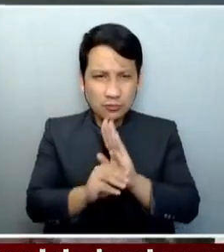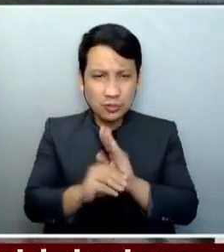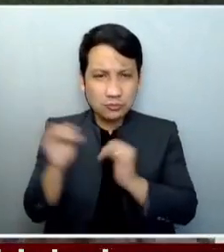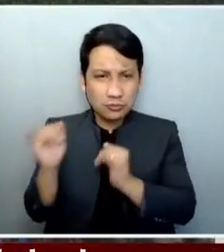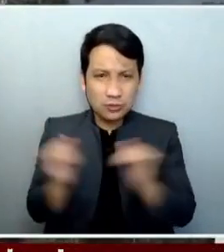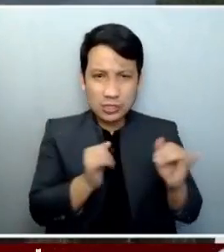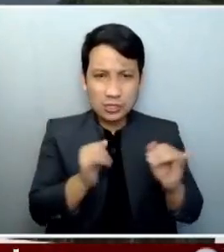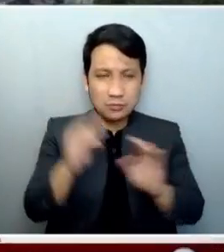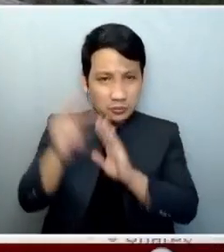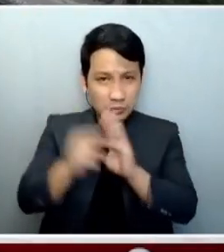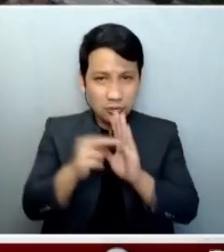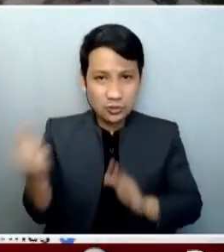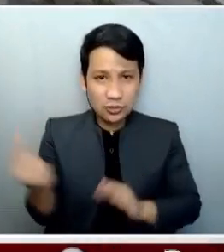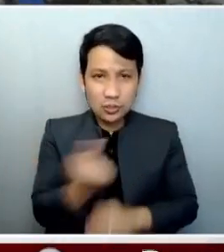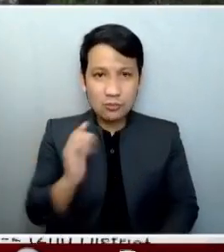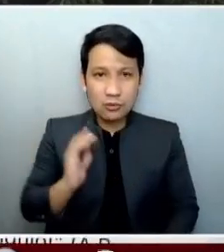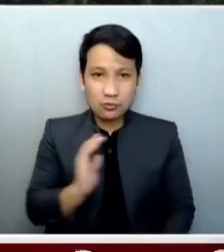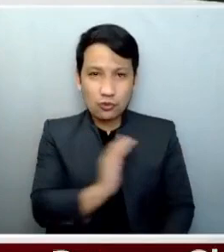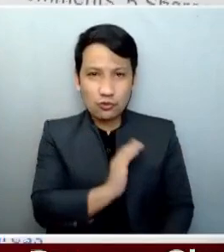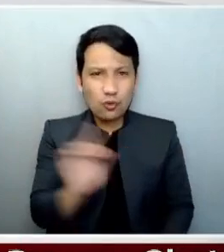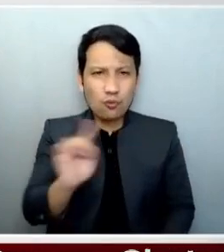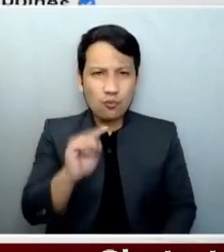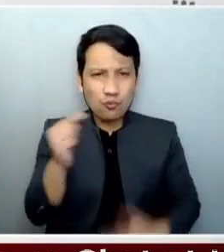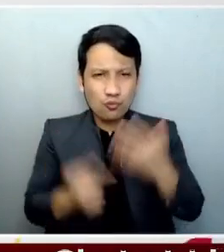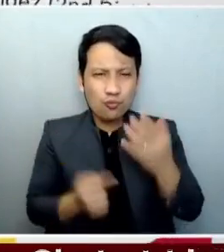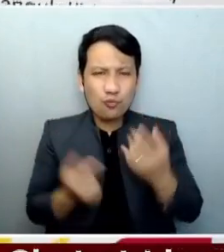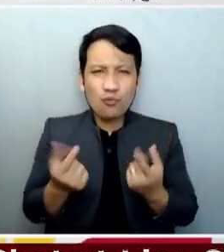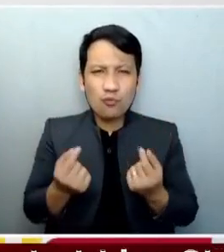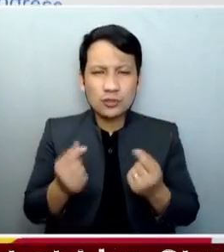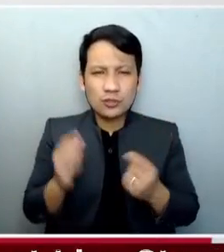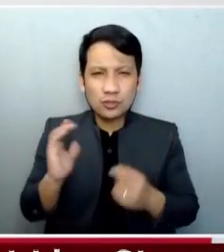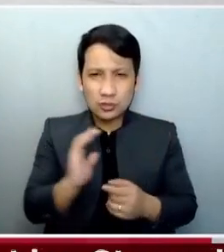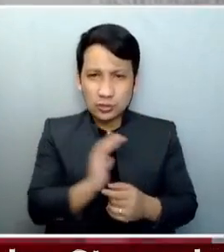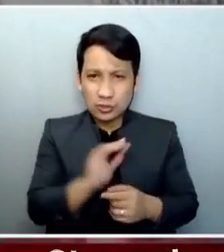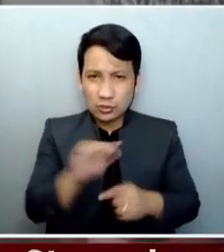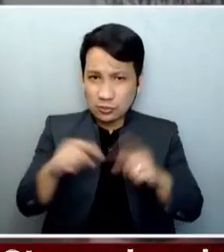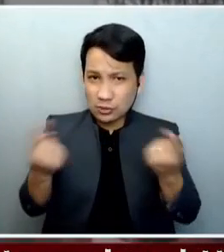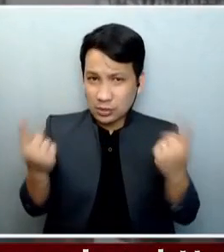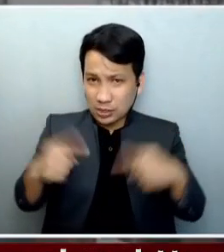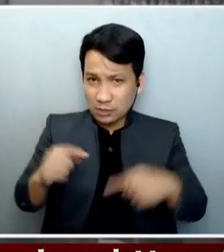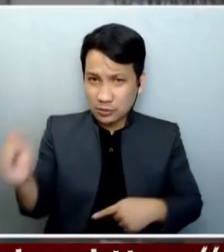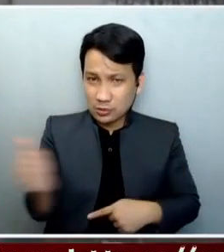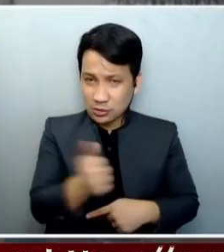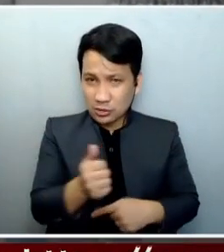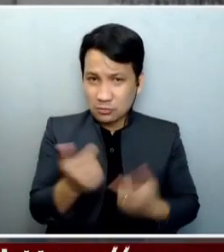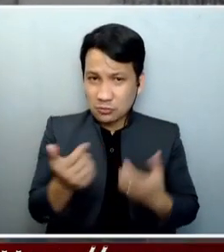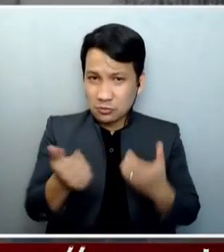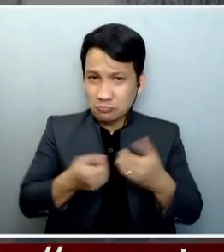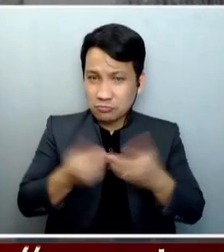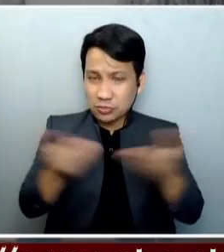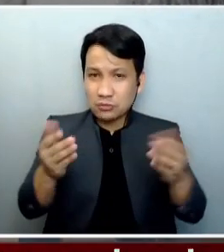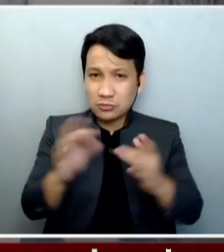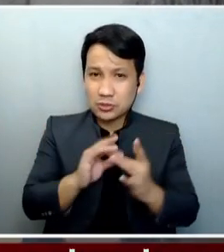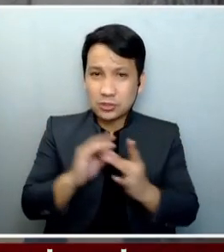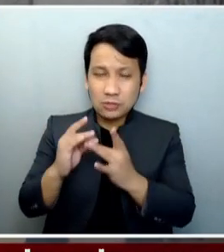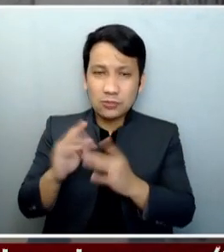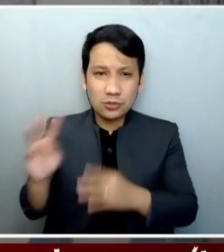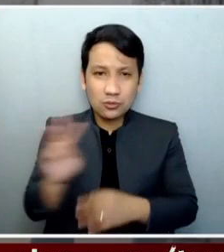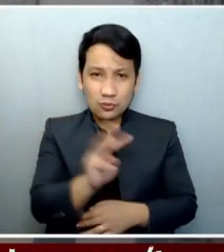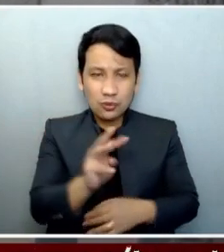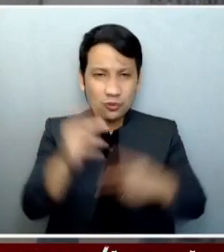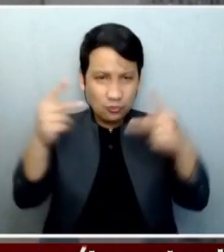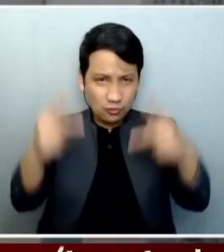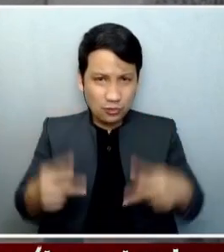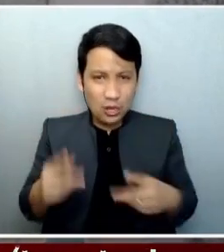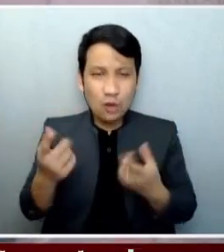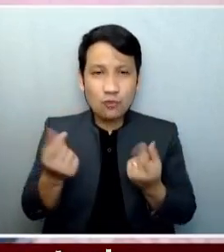video ng bawat kongresista kung ano ang napala ng kanilang mga constituents sa administrasyon. Nalunsad na rin ang special website ng Kamara para sa mga